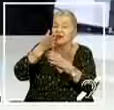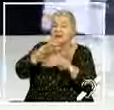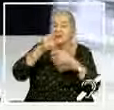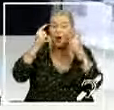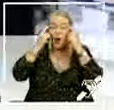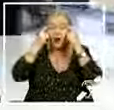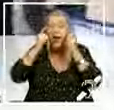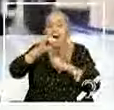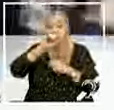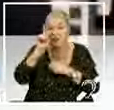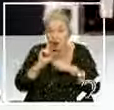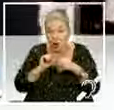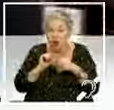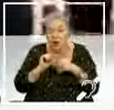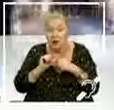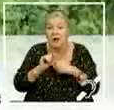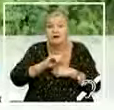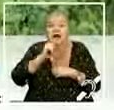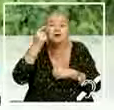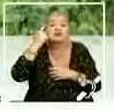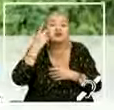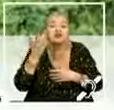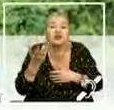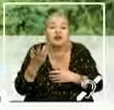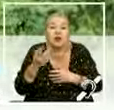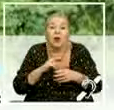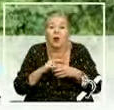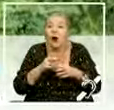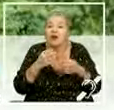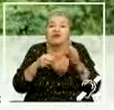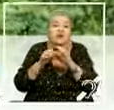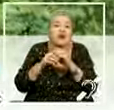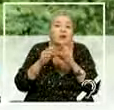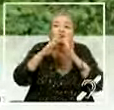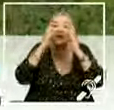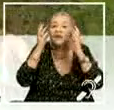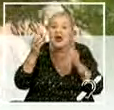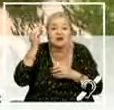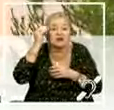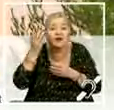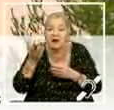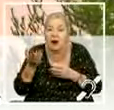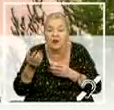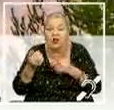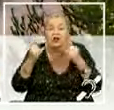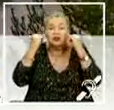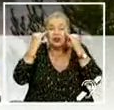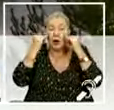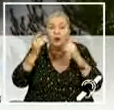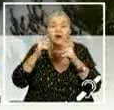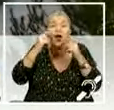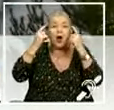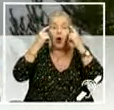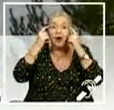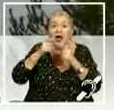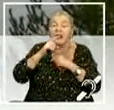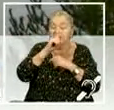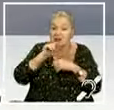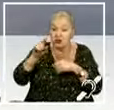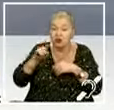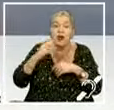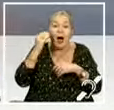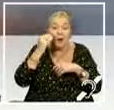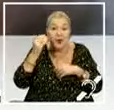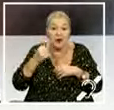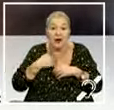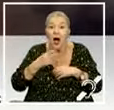Nord. Nu sunt detalii despre ce tip de armă au testat în această dimineață. Japonia, Coreea de Sud și Statele Unite ale Americii au condamnat la